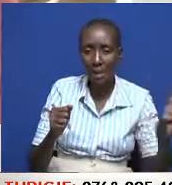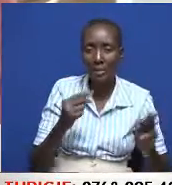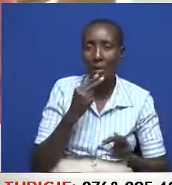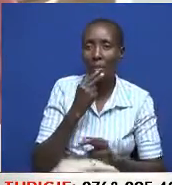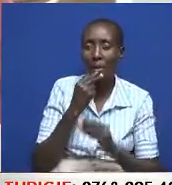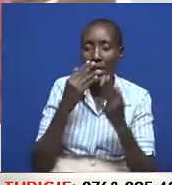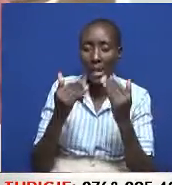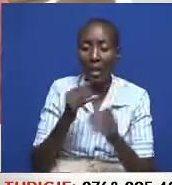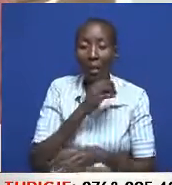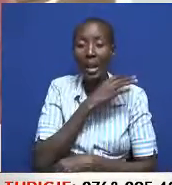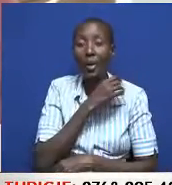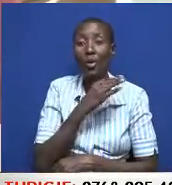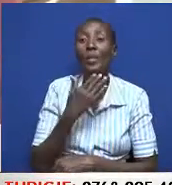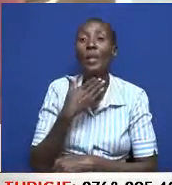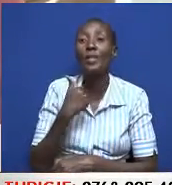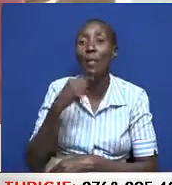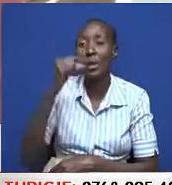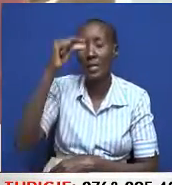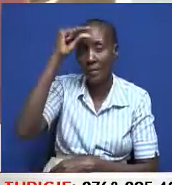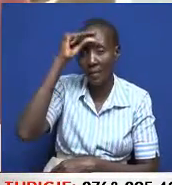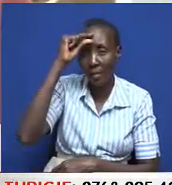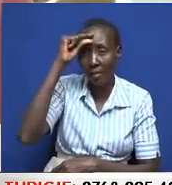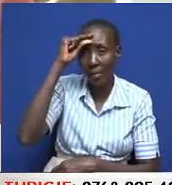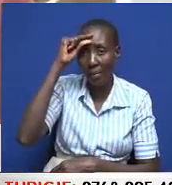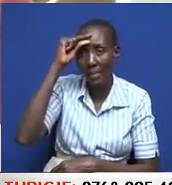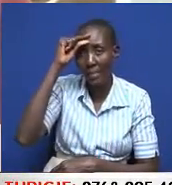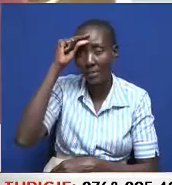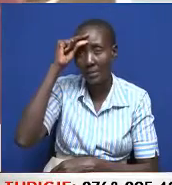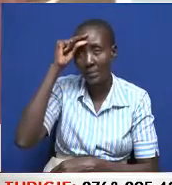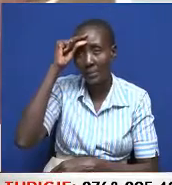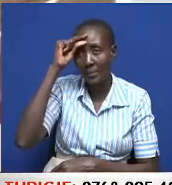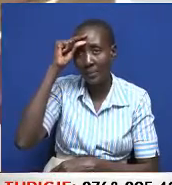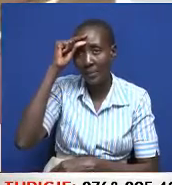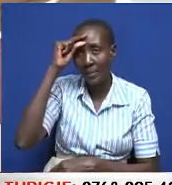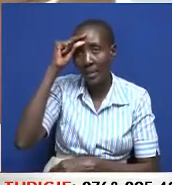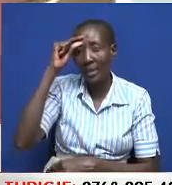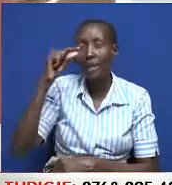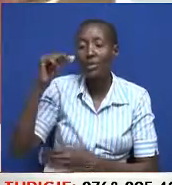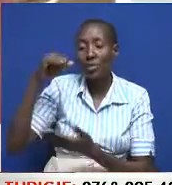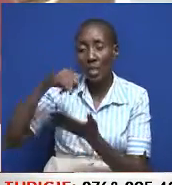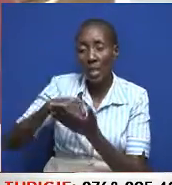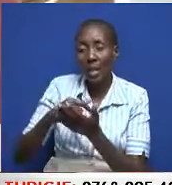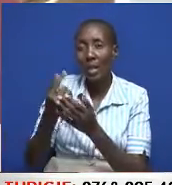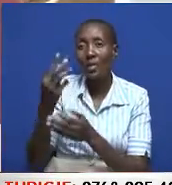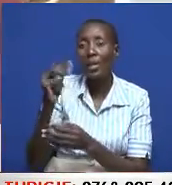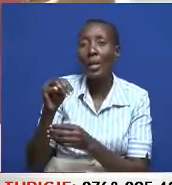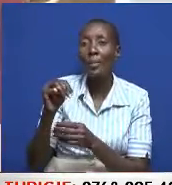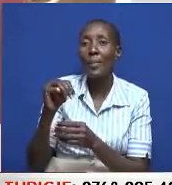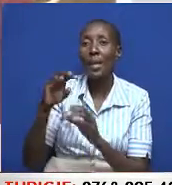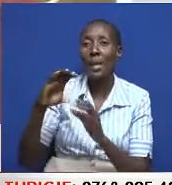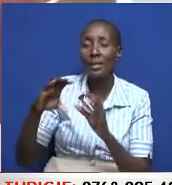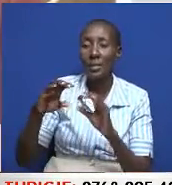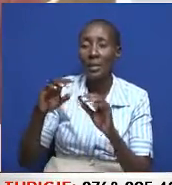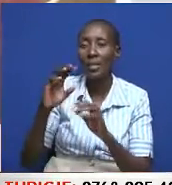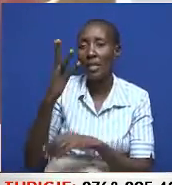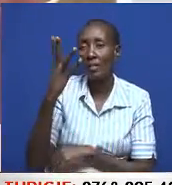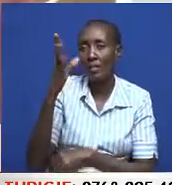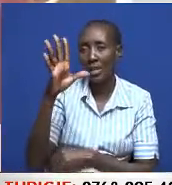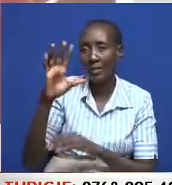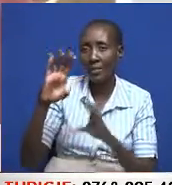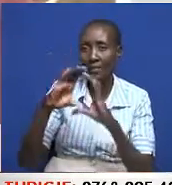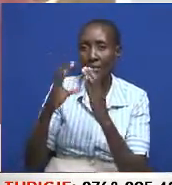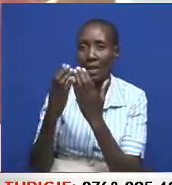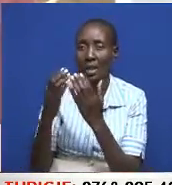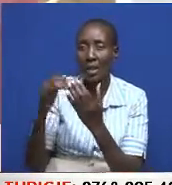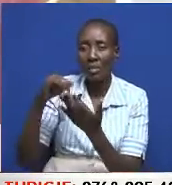hii ya Sengwer serikali basi iweze kuwatambua kwa jina kwa njia moja ama nyingine, ili tu basi waweze kujumuishwa kama wananchi wa